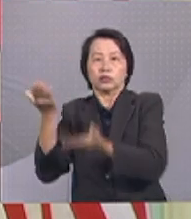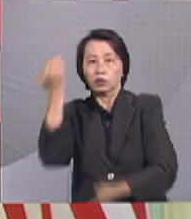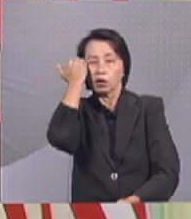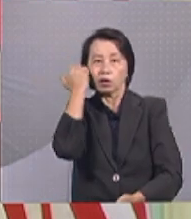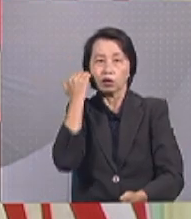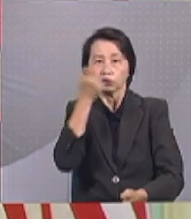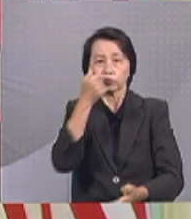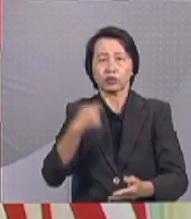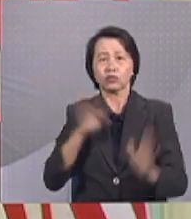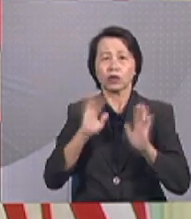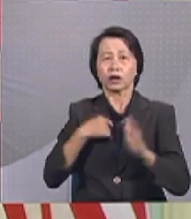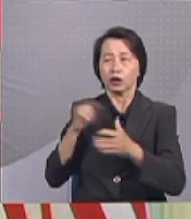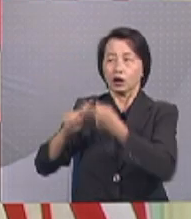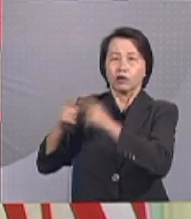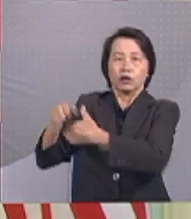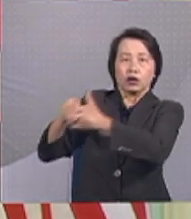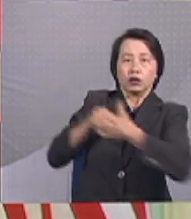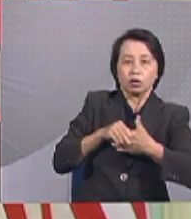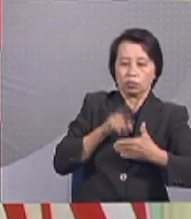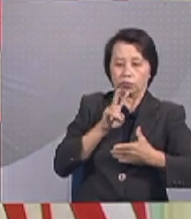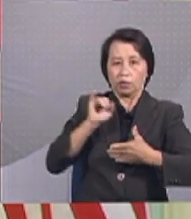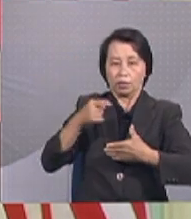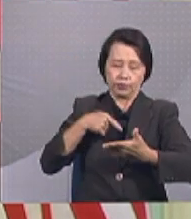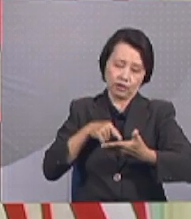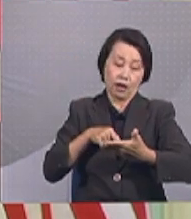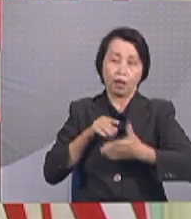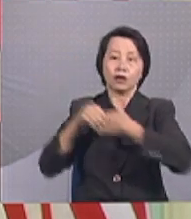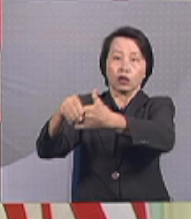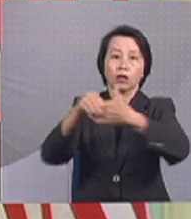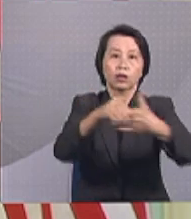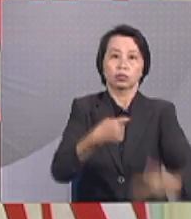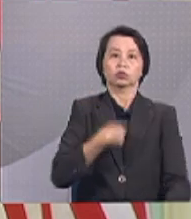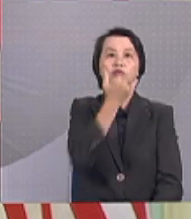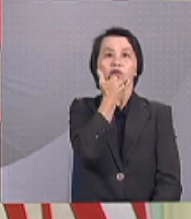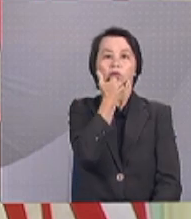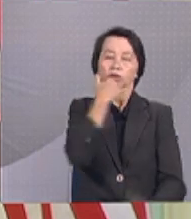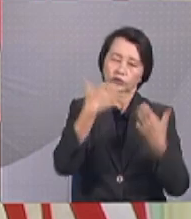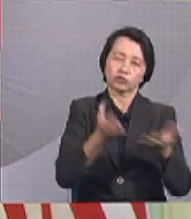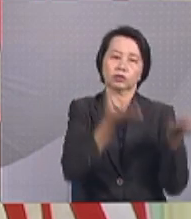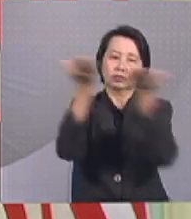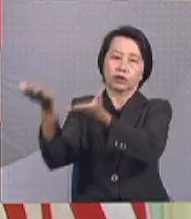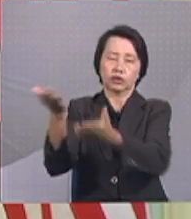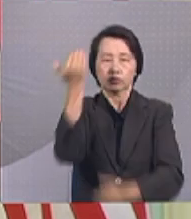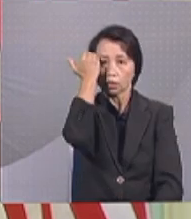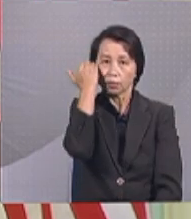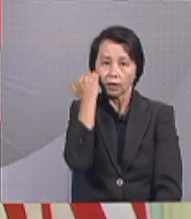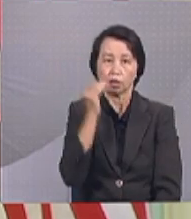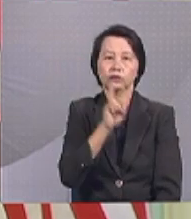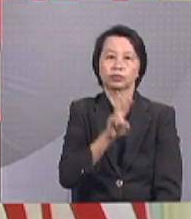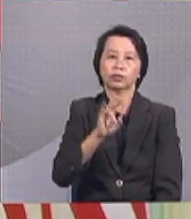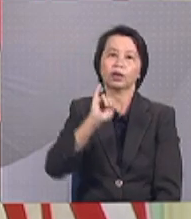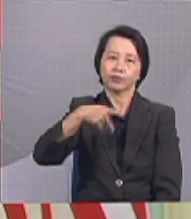originalnya daripada dia, tetapi dia hanya berkongsi pun salah dan telah pun dihadapkan ke mahkamah.